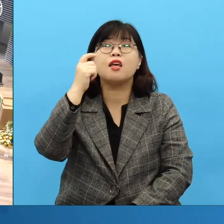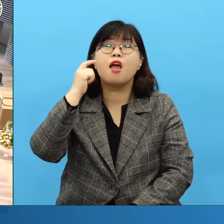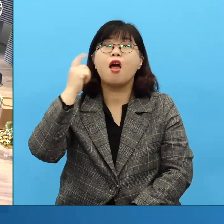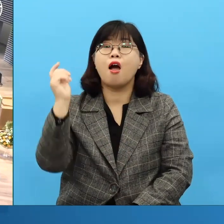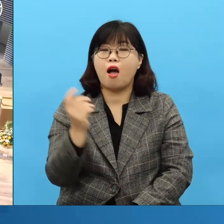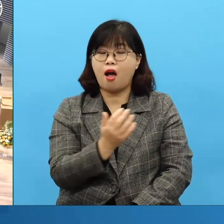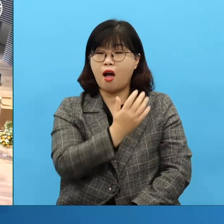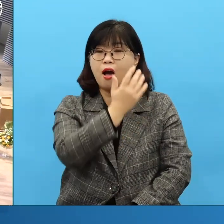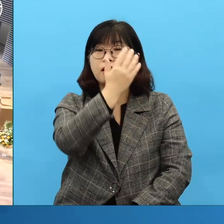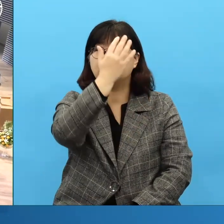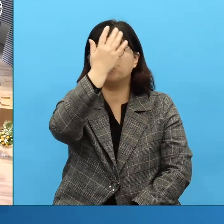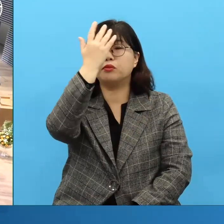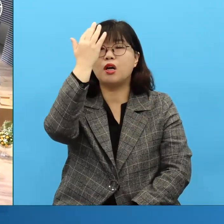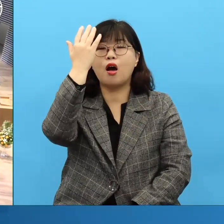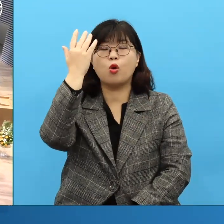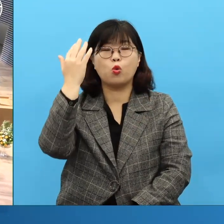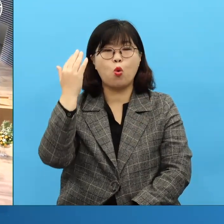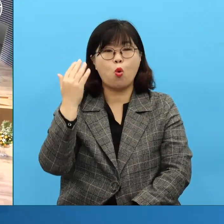가니